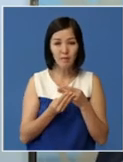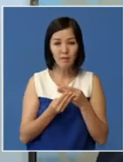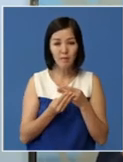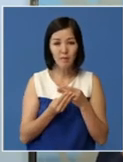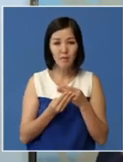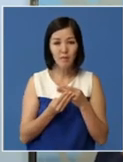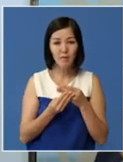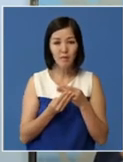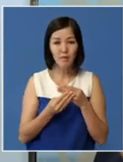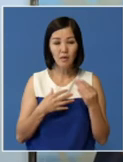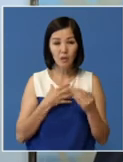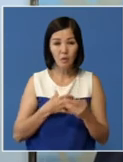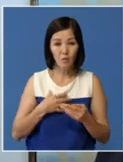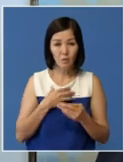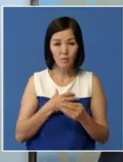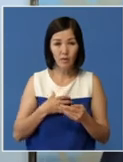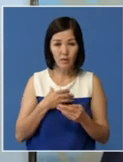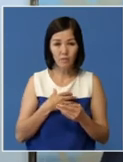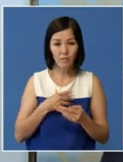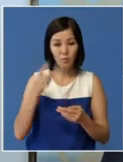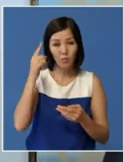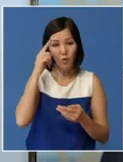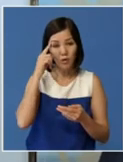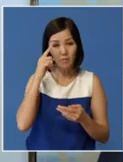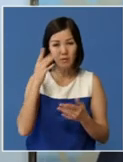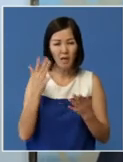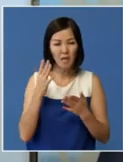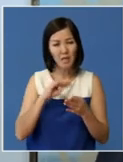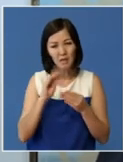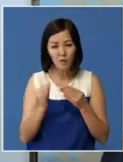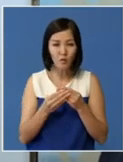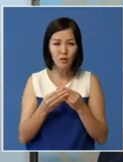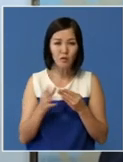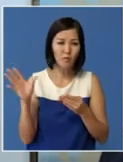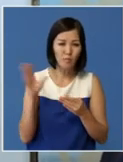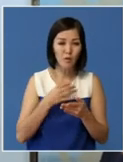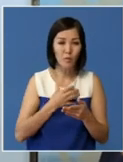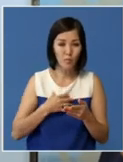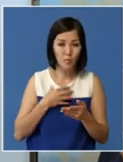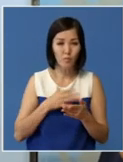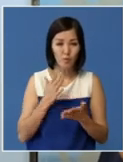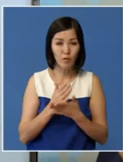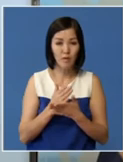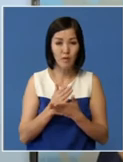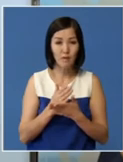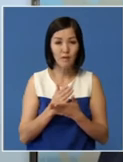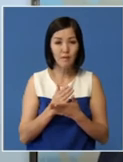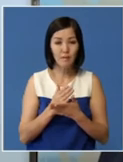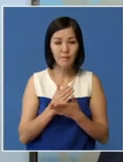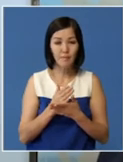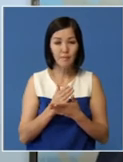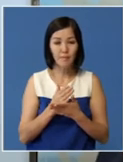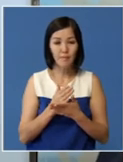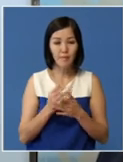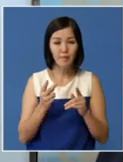деп қобалжимыз. Әкпелім деп оны ойлап, қай жерге бір жерге жасырып, соған бәрі ой соған кетеді. Ой бөлініп кетеді.